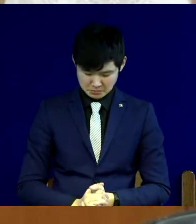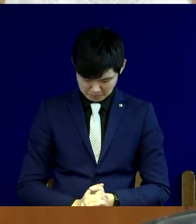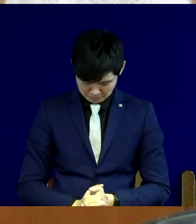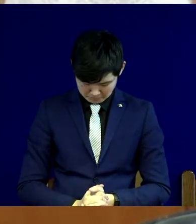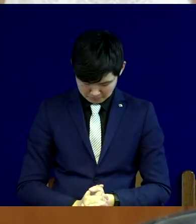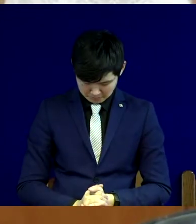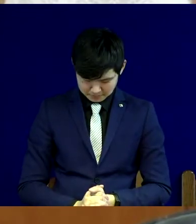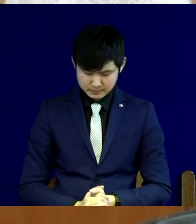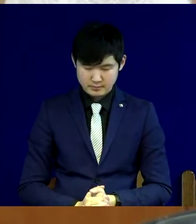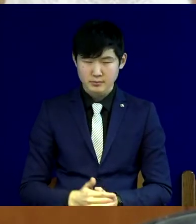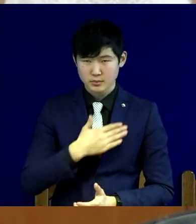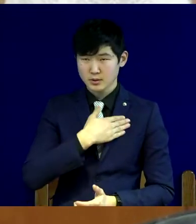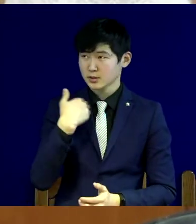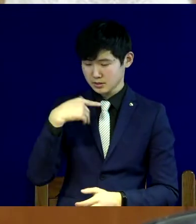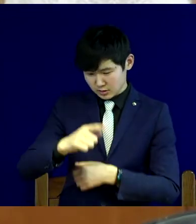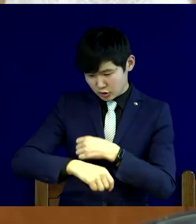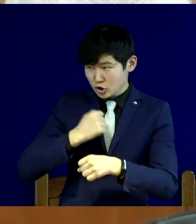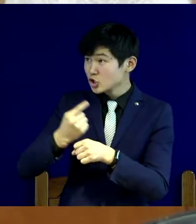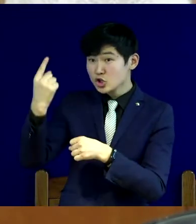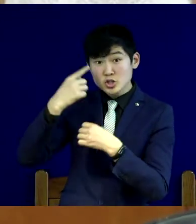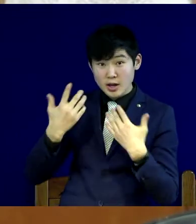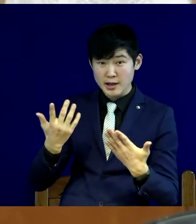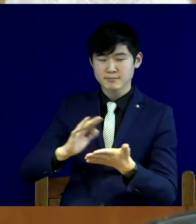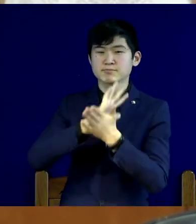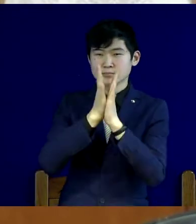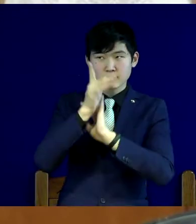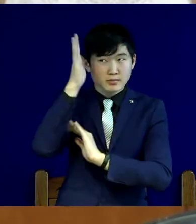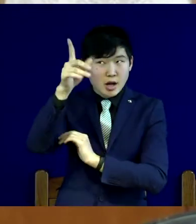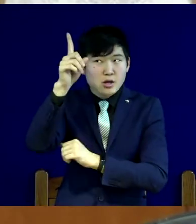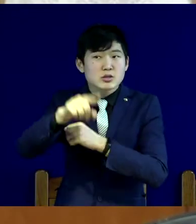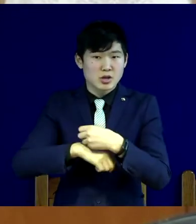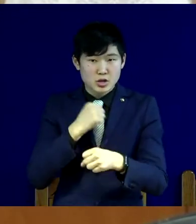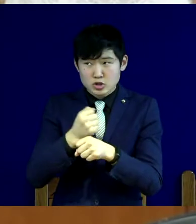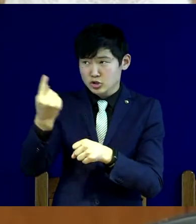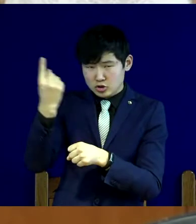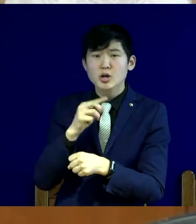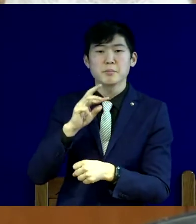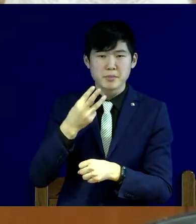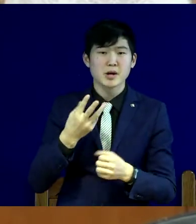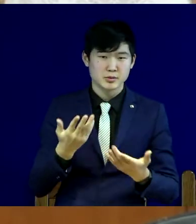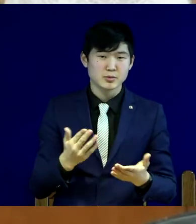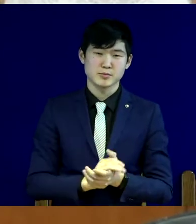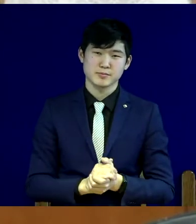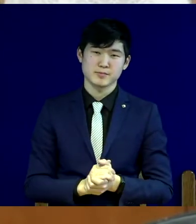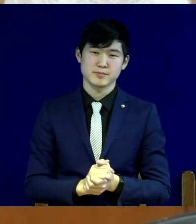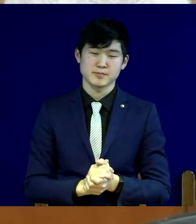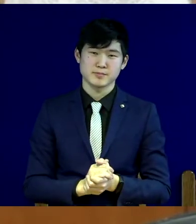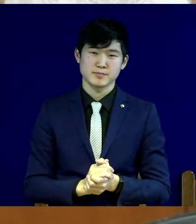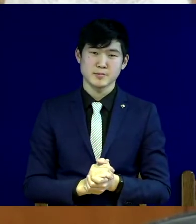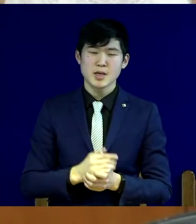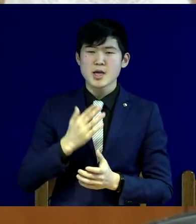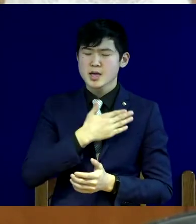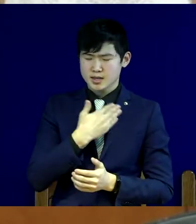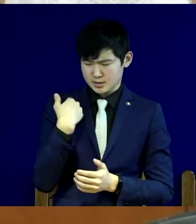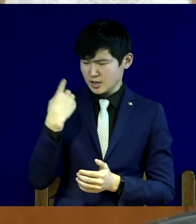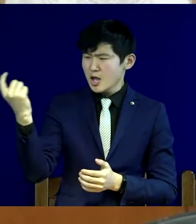이제 금년에 주님이 오시지 않았으니까 내내 는 주님이 오실 지도 모릅니다 언제 주님이 오실